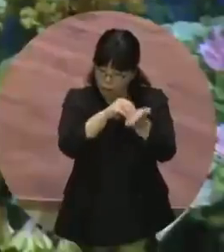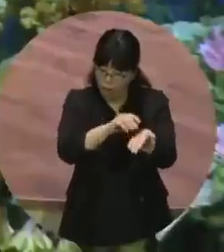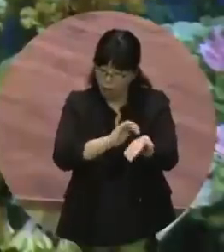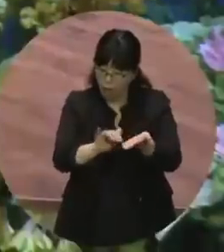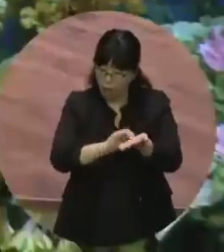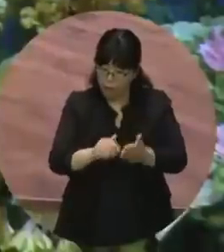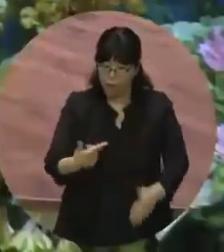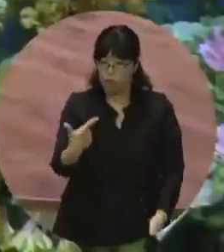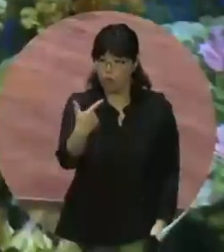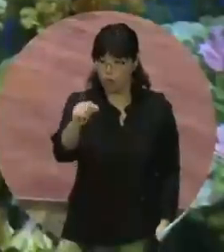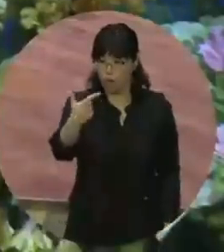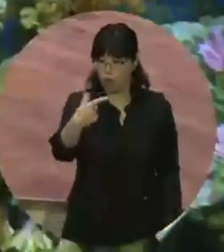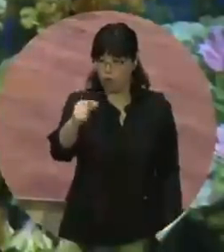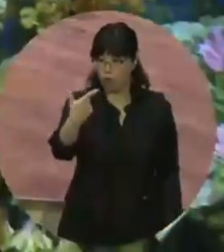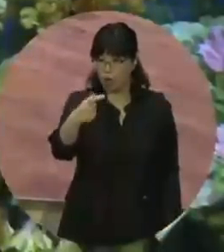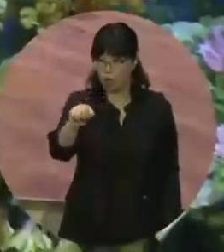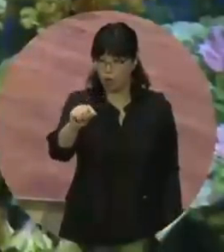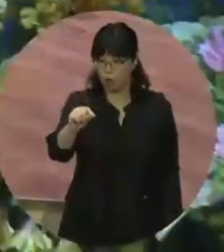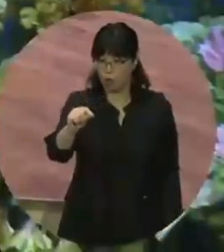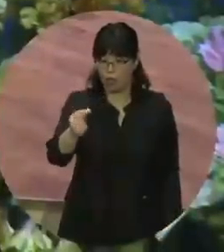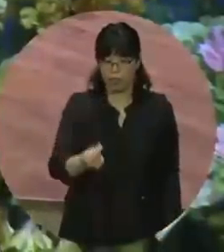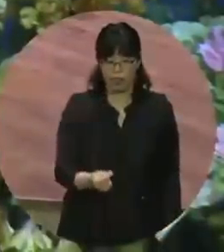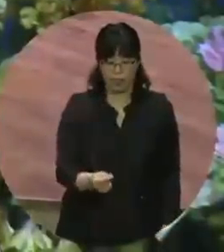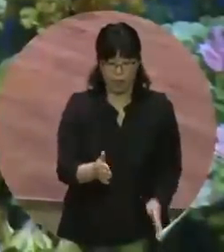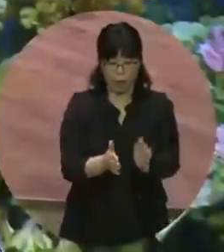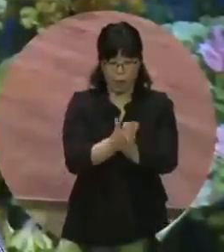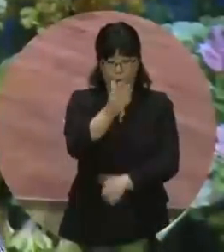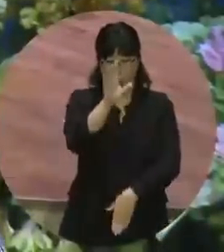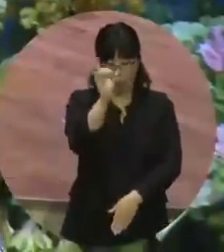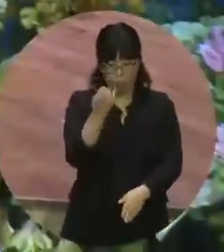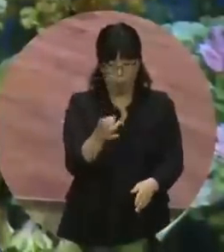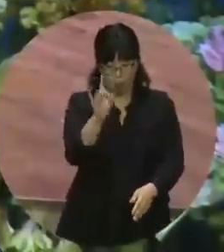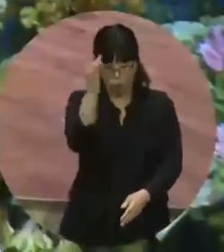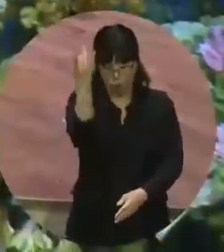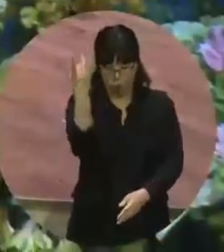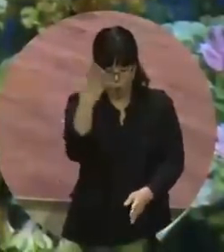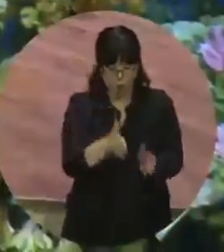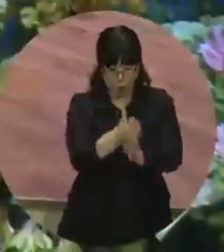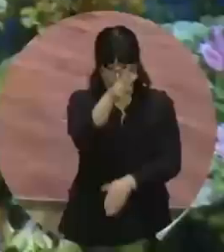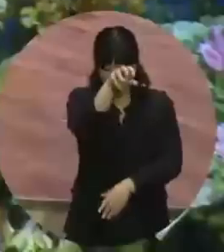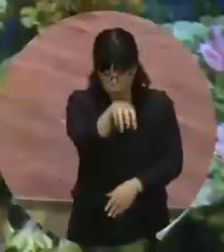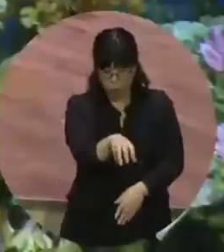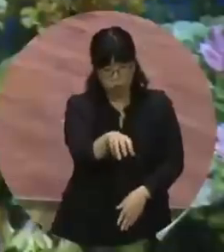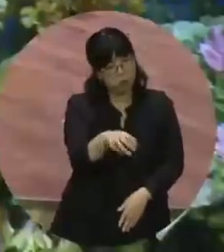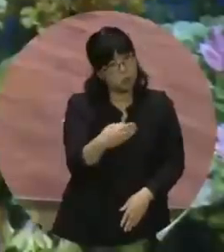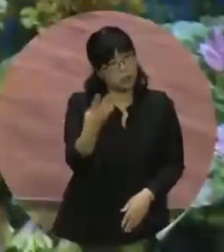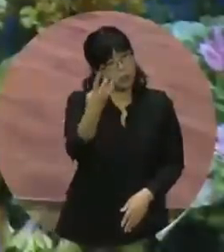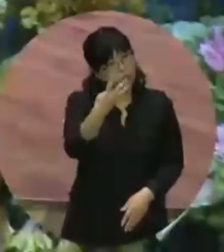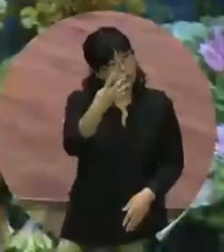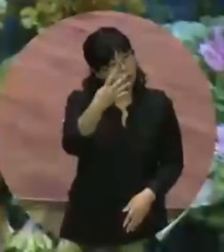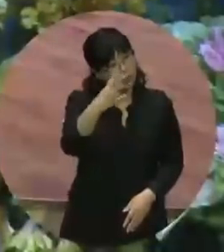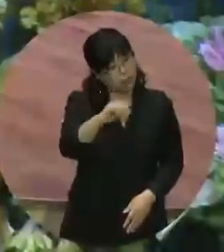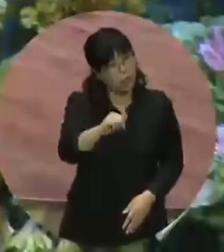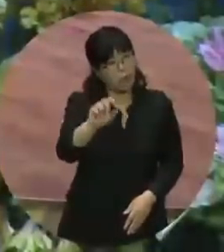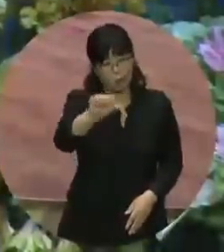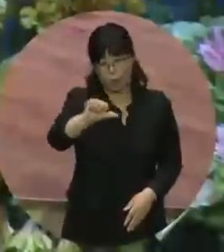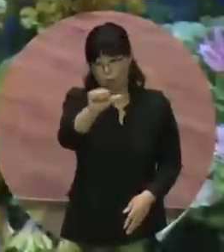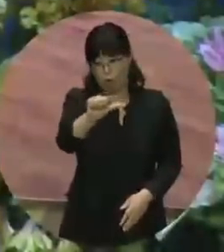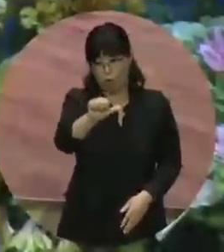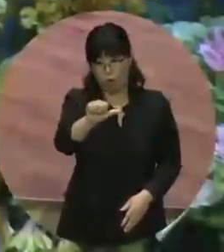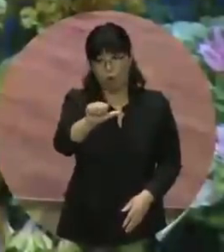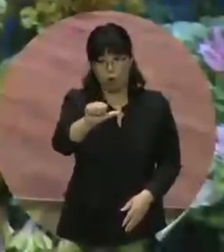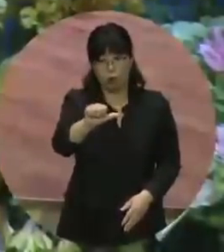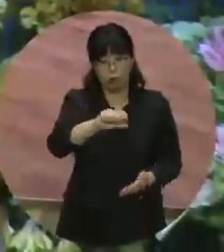이 본교는 한 4만 5천 명 되고 우리 랩런터들이 많이 거기 다니고 있어요. 펜스테이트